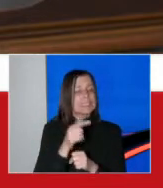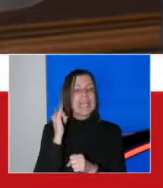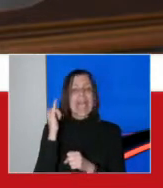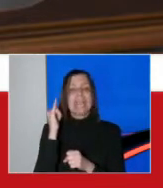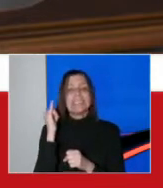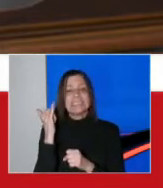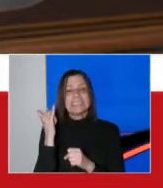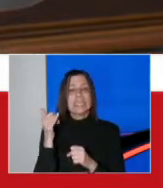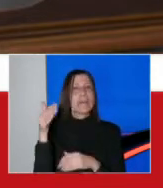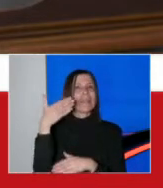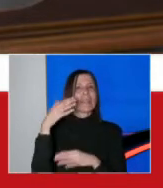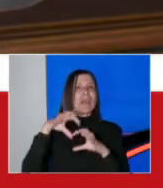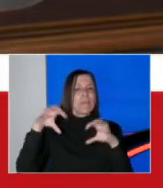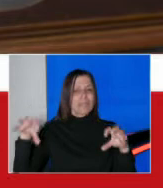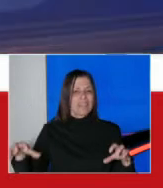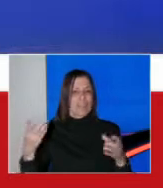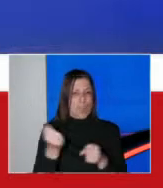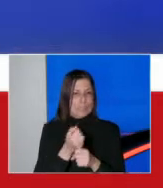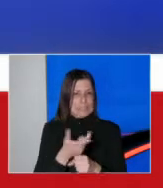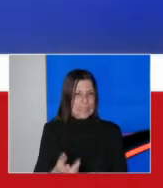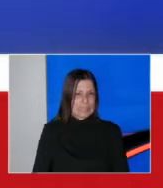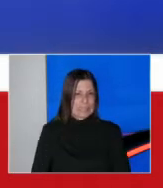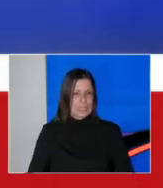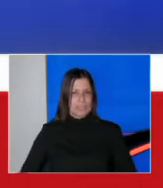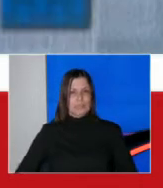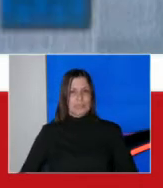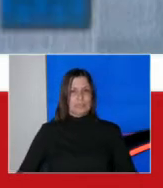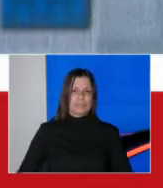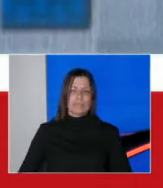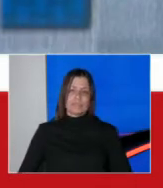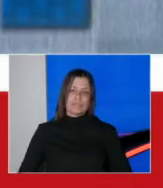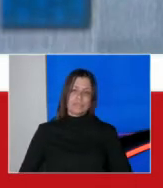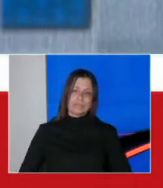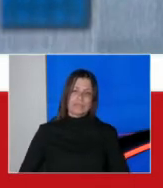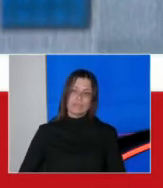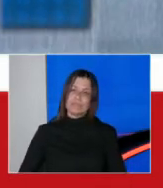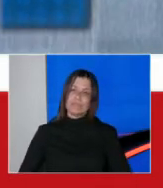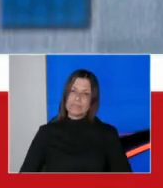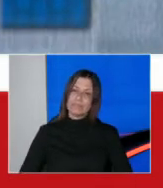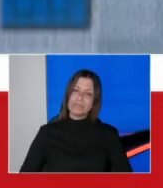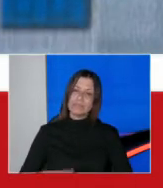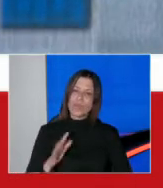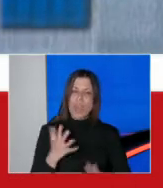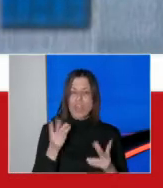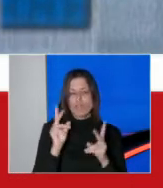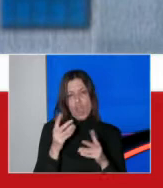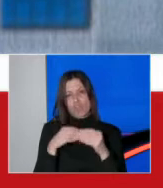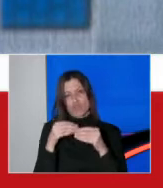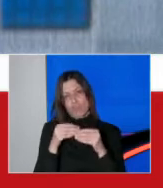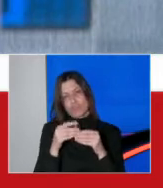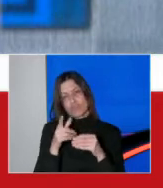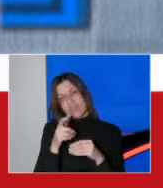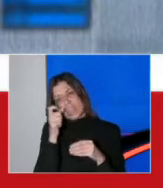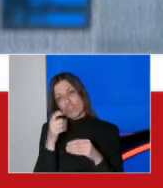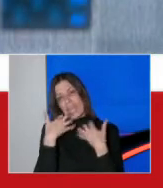מדינת אפרטהייד עושה את זה? אז אתה יודע, אולי שר נחמן שי, אפשר פשוט להשתמש באיזשהו נשק הסברה. אחד מהם